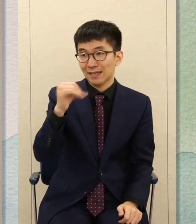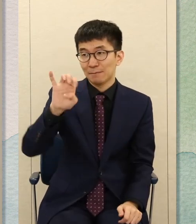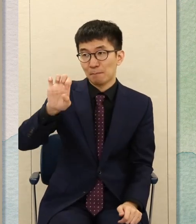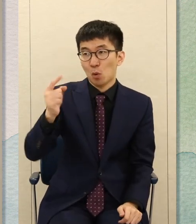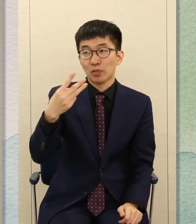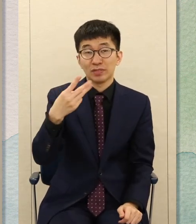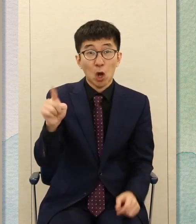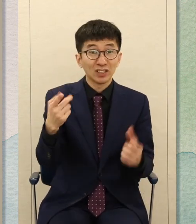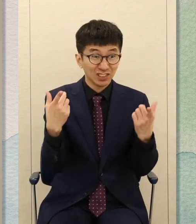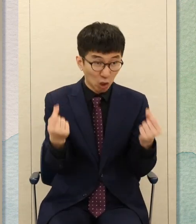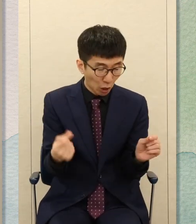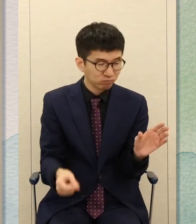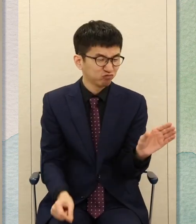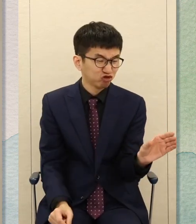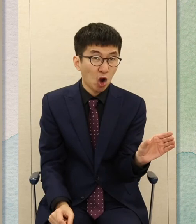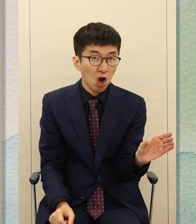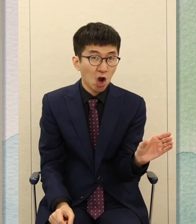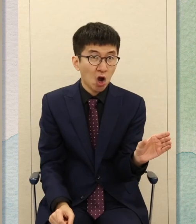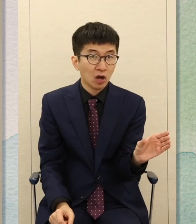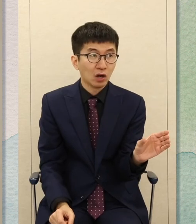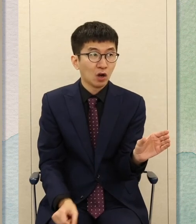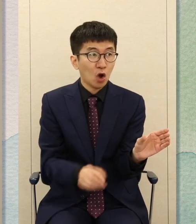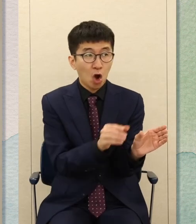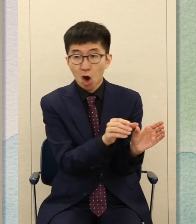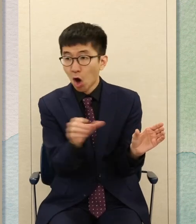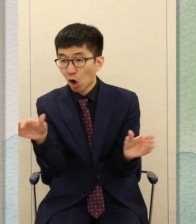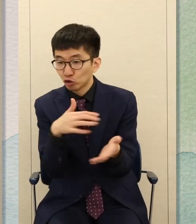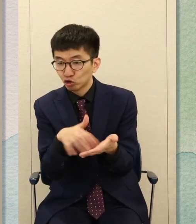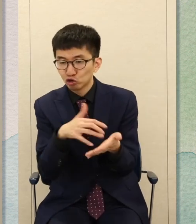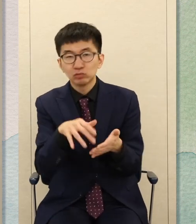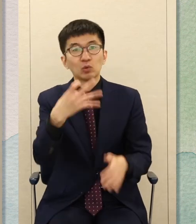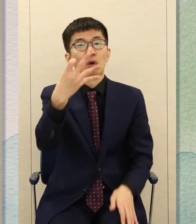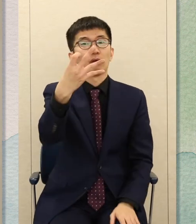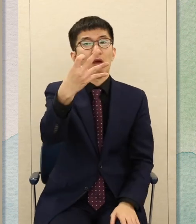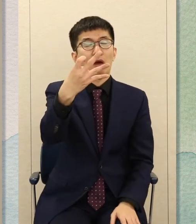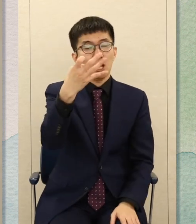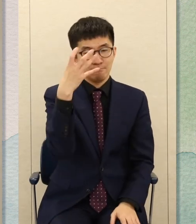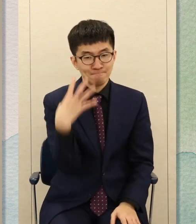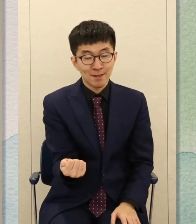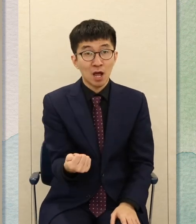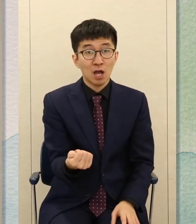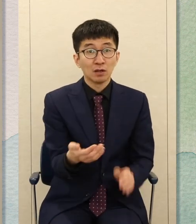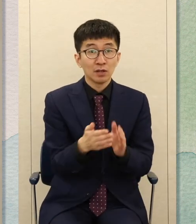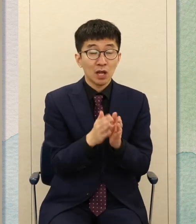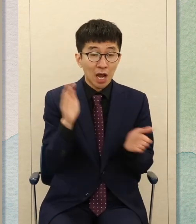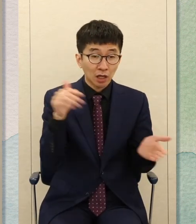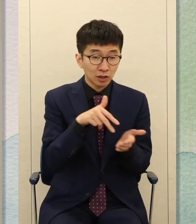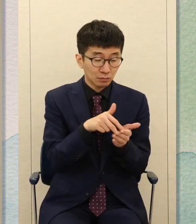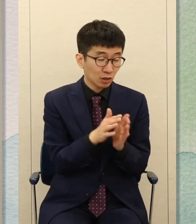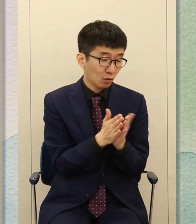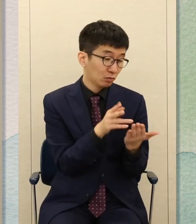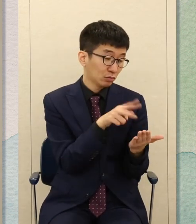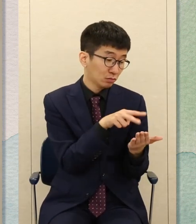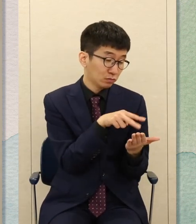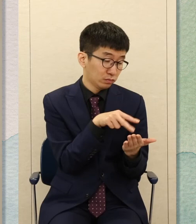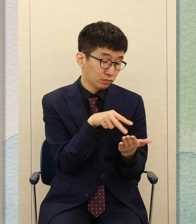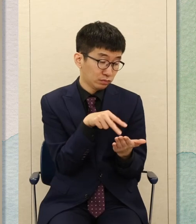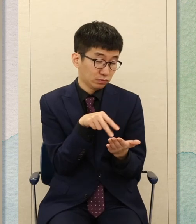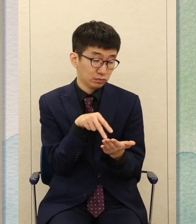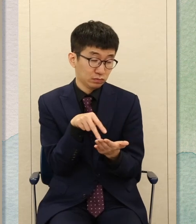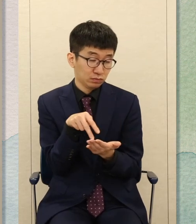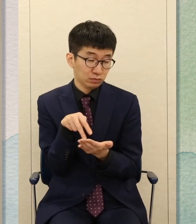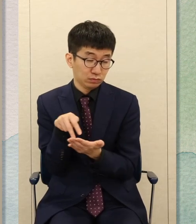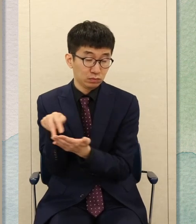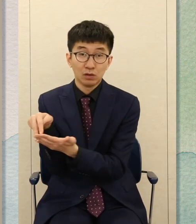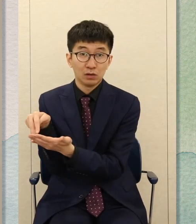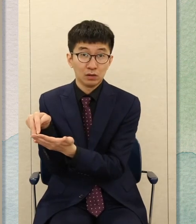예, 두껍고 예, 14권이나 되잖아요. 그러니까 14권이나 되는 책을 학생들이 얼마나 빨리 읽냐면요. 7권만